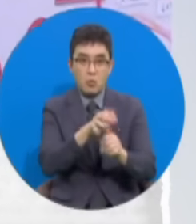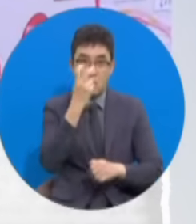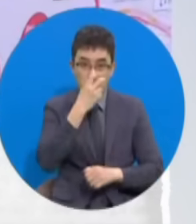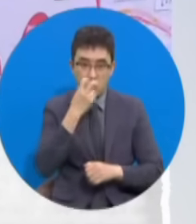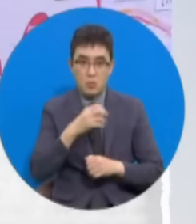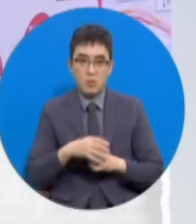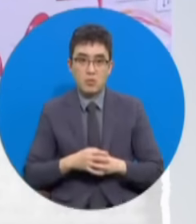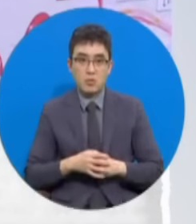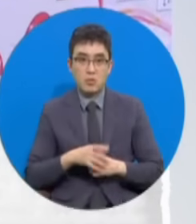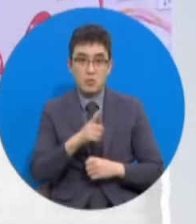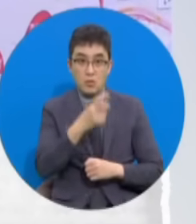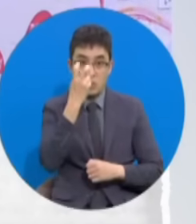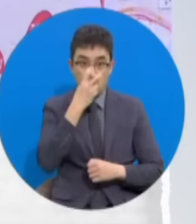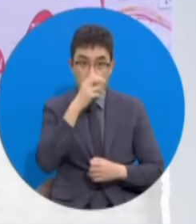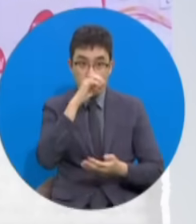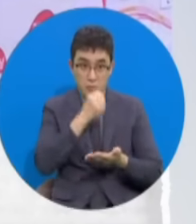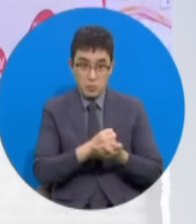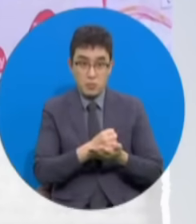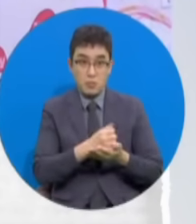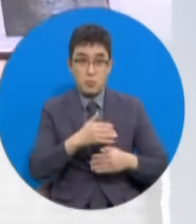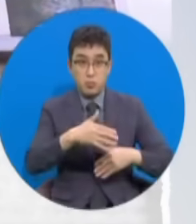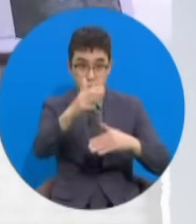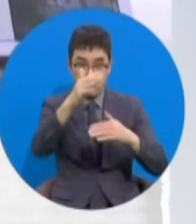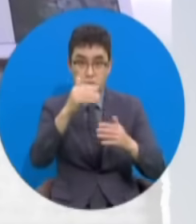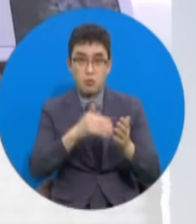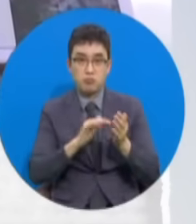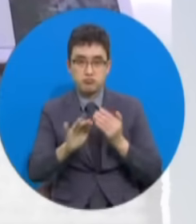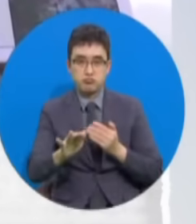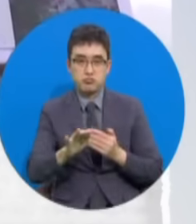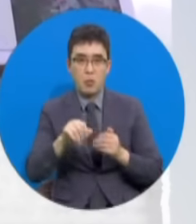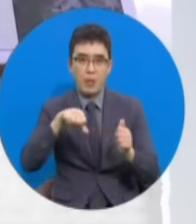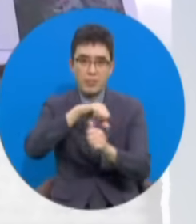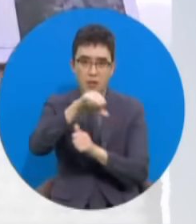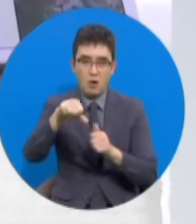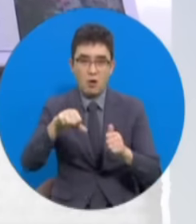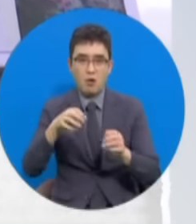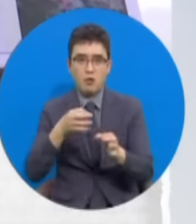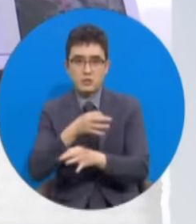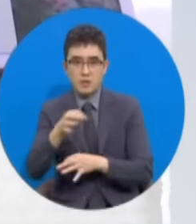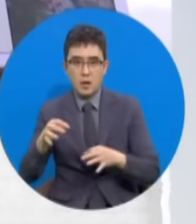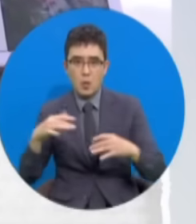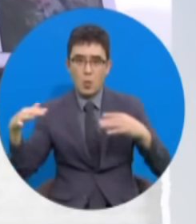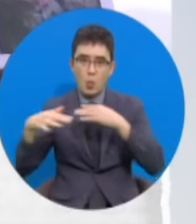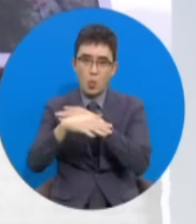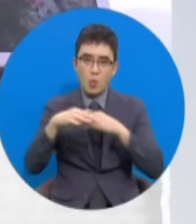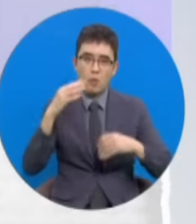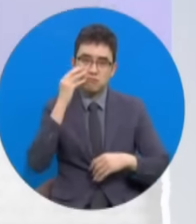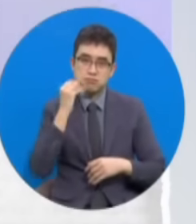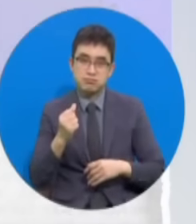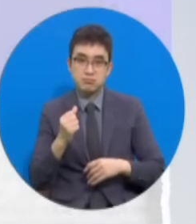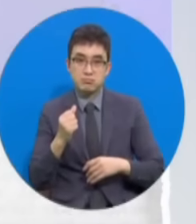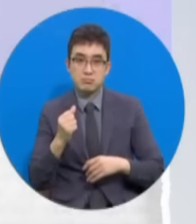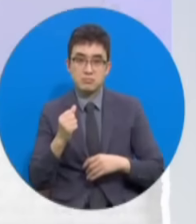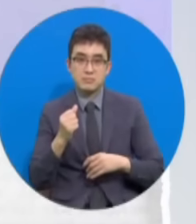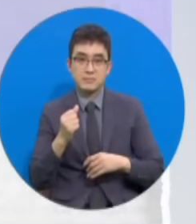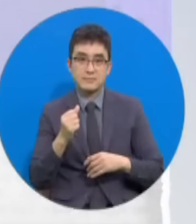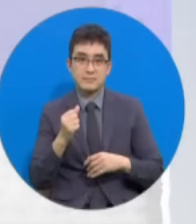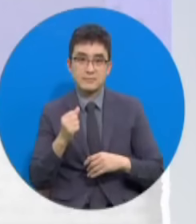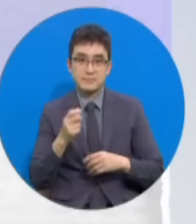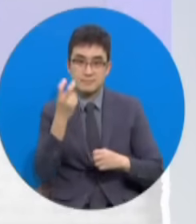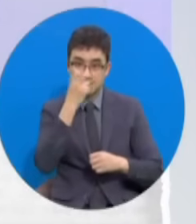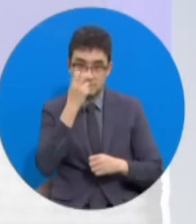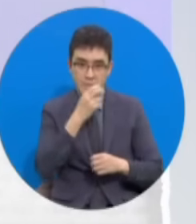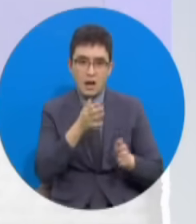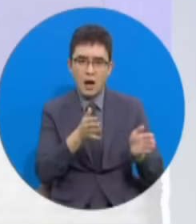예타가 처리 통과되고 난 뒤에도 여기에 대한 환경성, 경제성, 교통 분산 효과에 대한 내용들을 다 되짚어서 다른